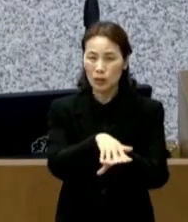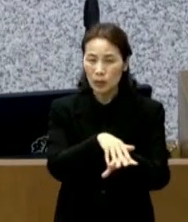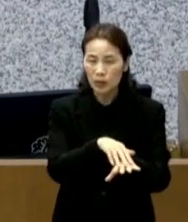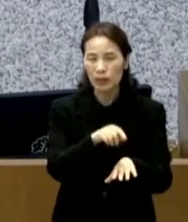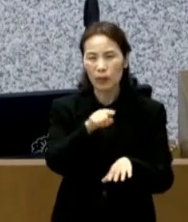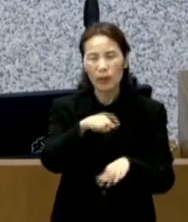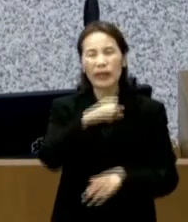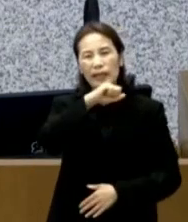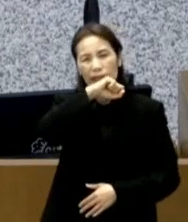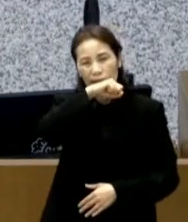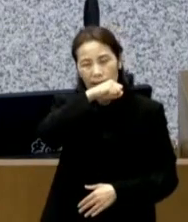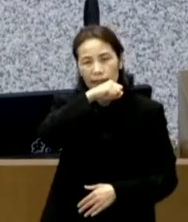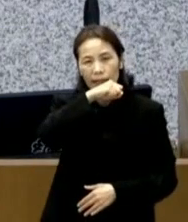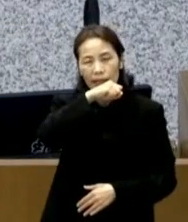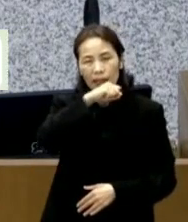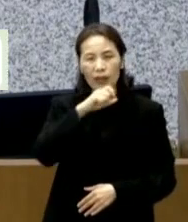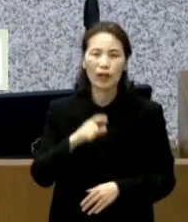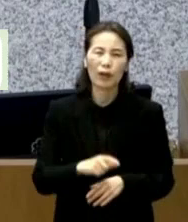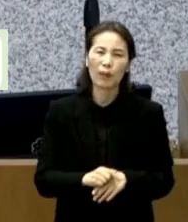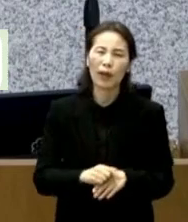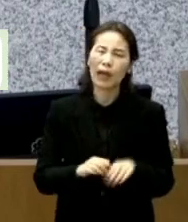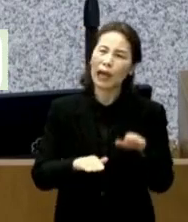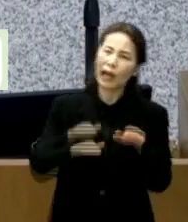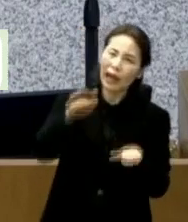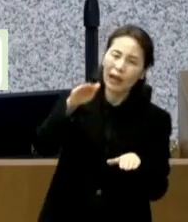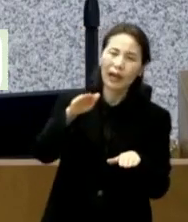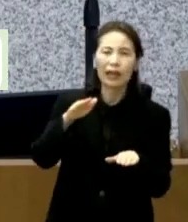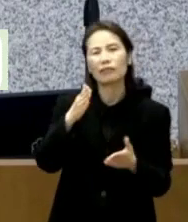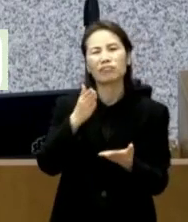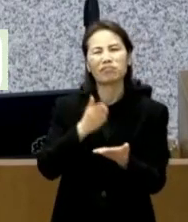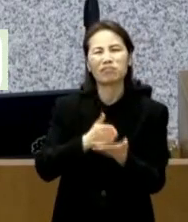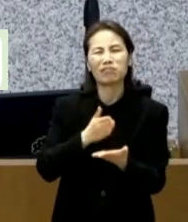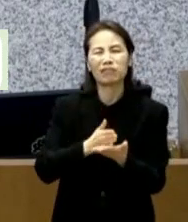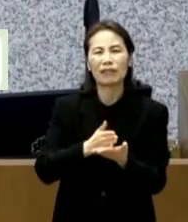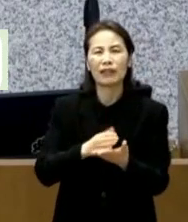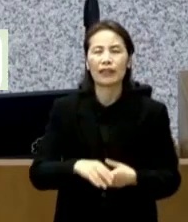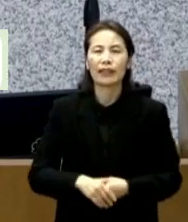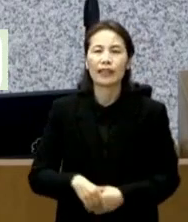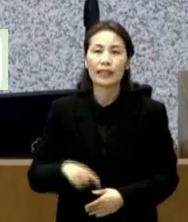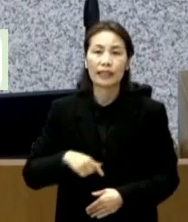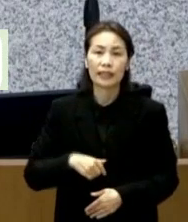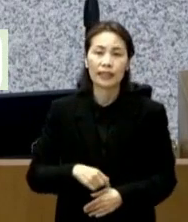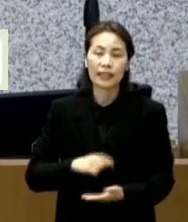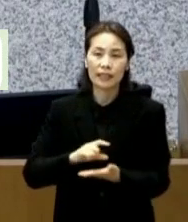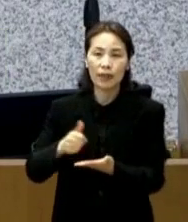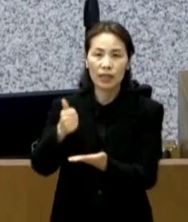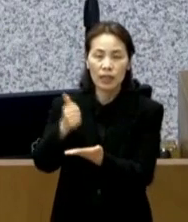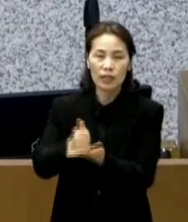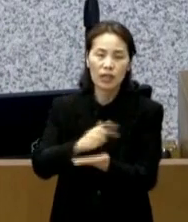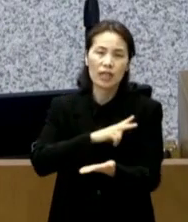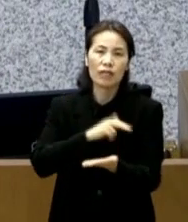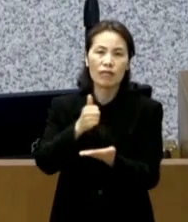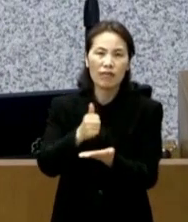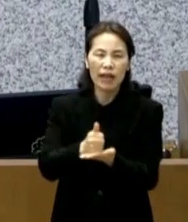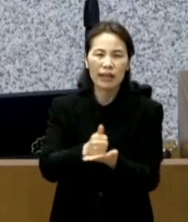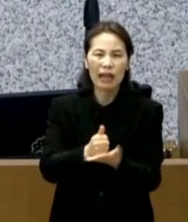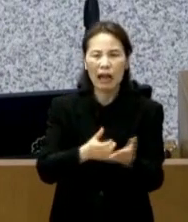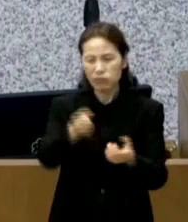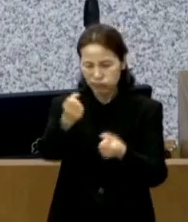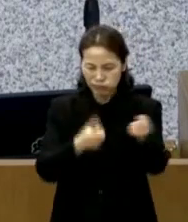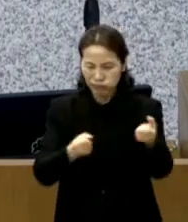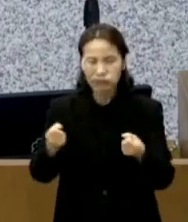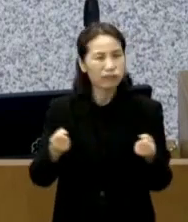예산권이 제외된 기형적인 인사권 독립 등은 결코 지방의회에 대한 존중도 풀뿌리 민주주의에 대한